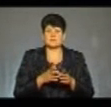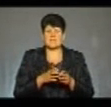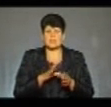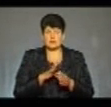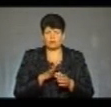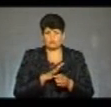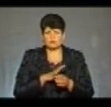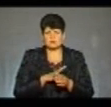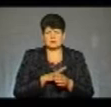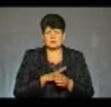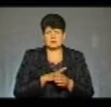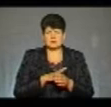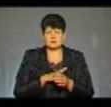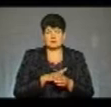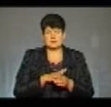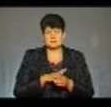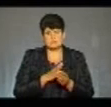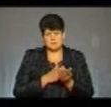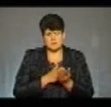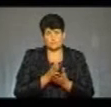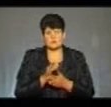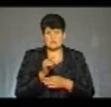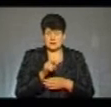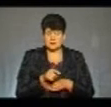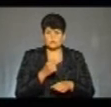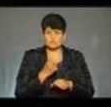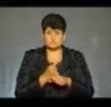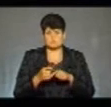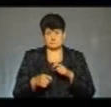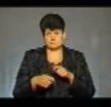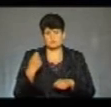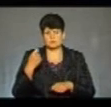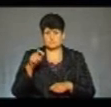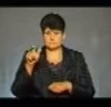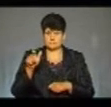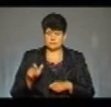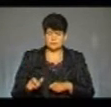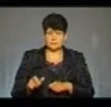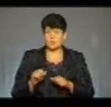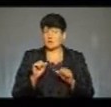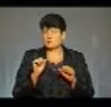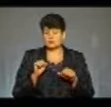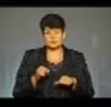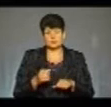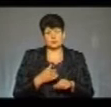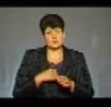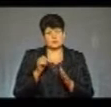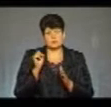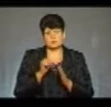були явно направлені на спричинення тілесних ушкоджень і, можливо, і